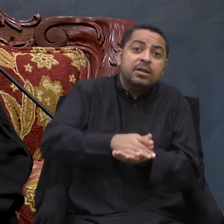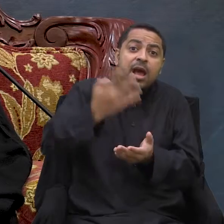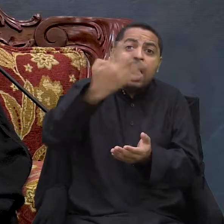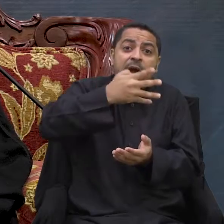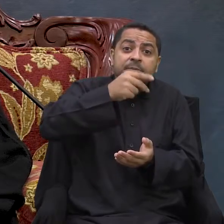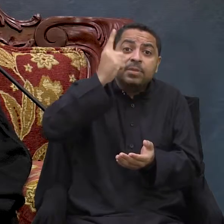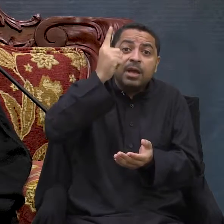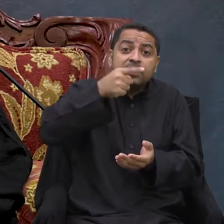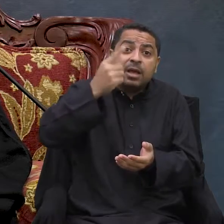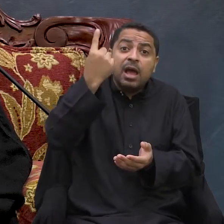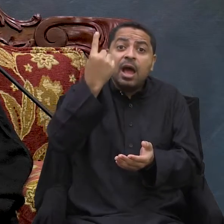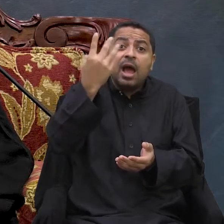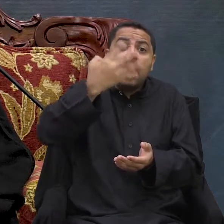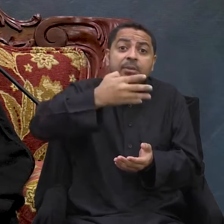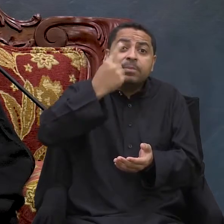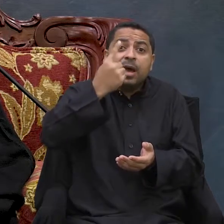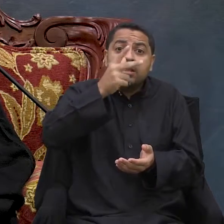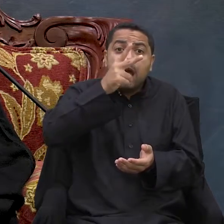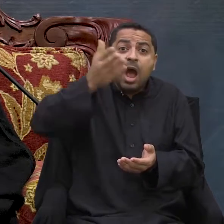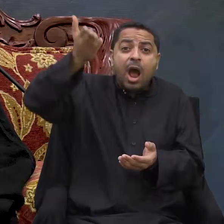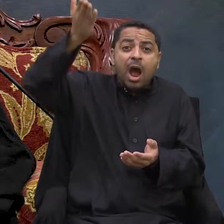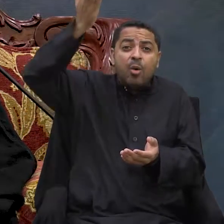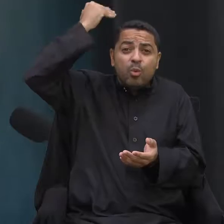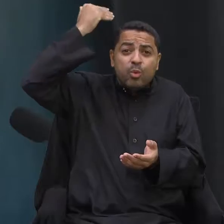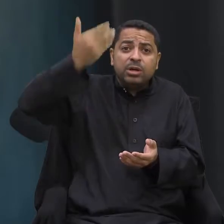14 قرنا من الزمان تقريبا،